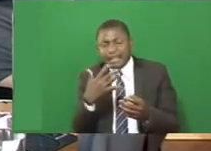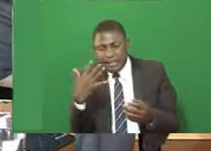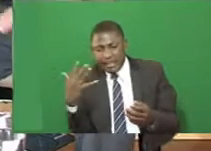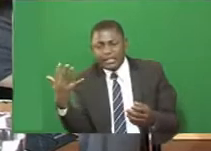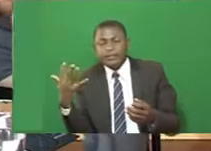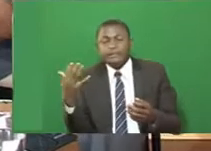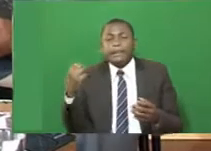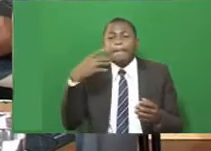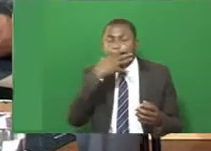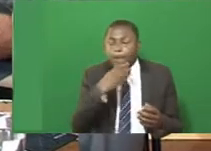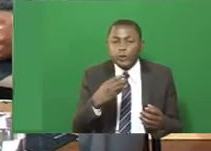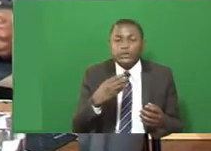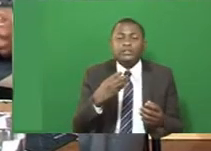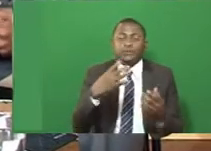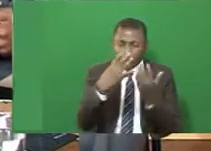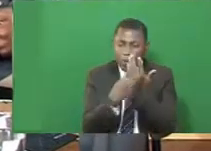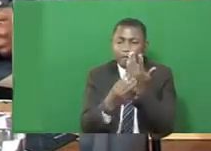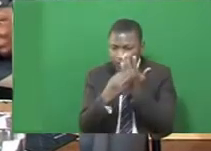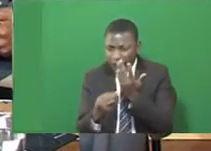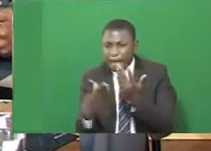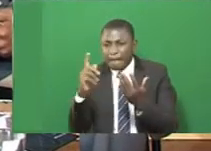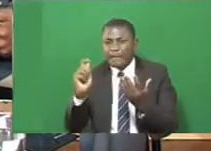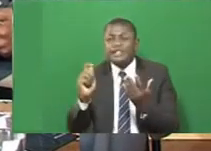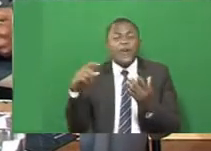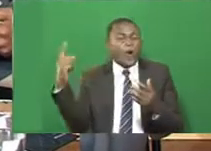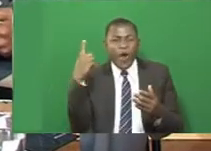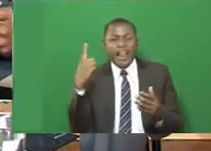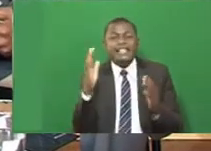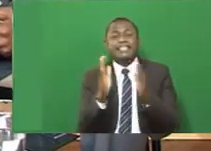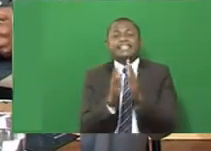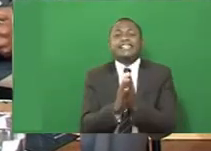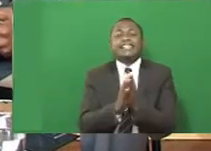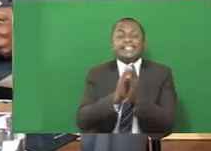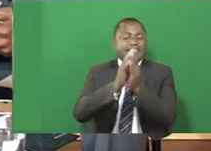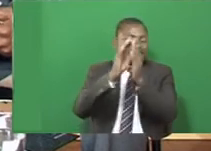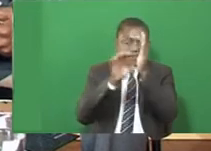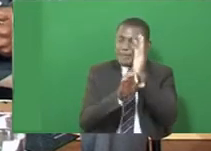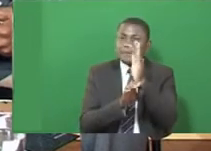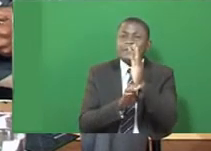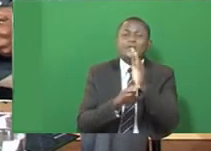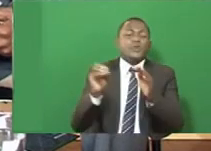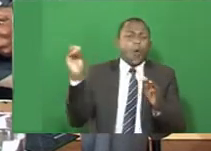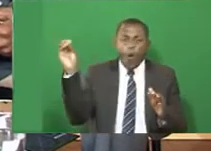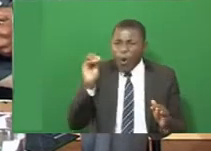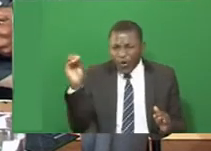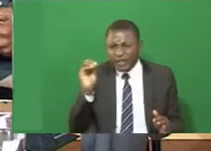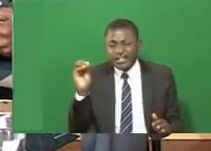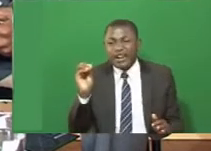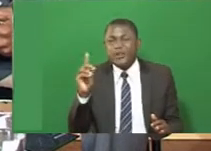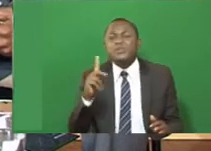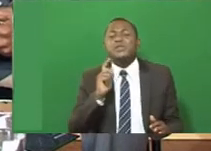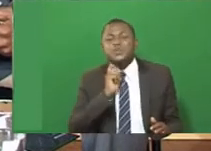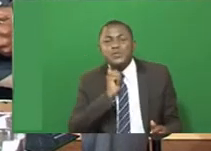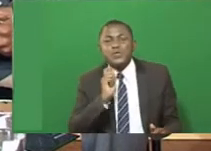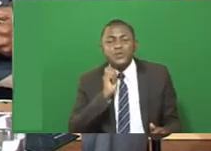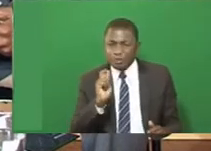aigadzira chinhu wani chaingova original musanctuary yepano pasi mitemo ine gumi because ndi Mwari pachaka